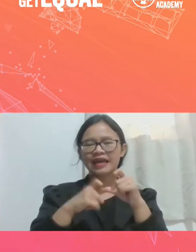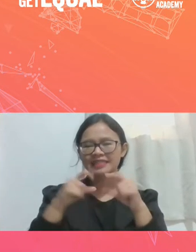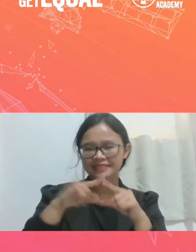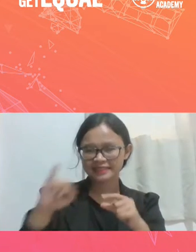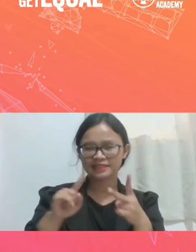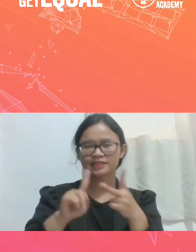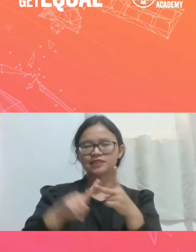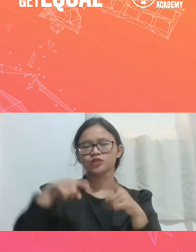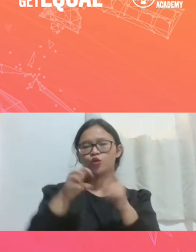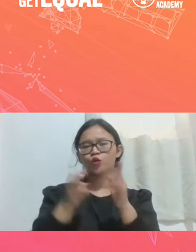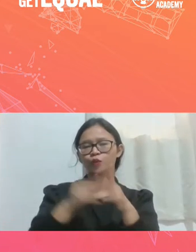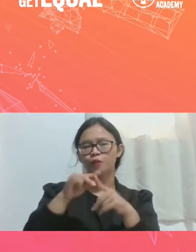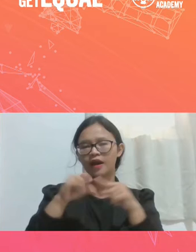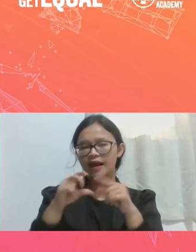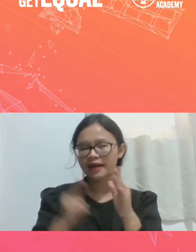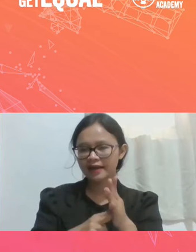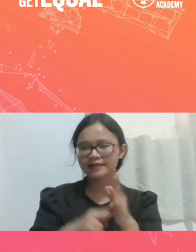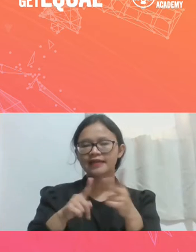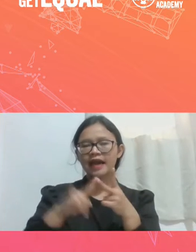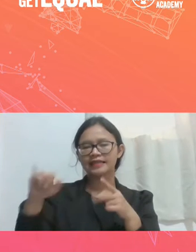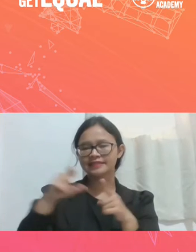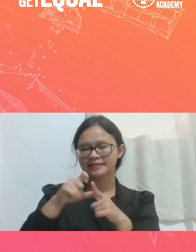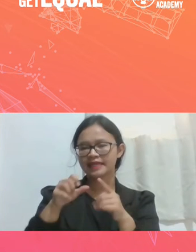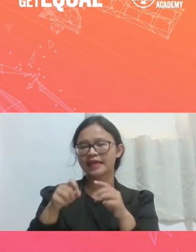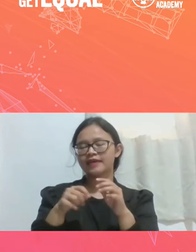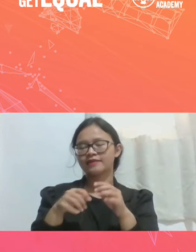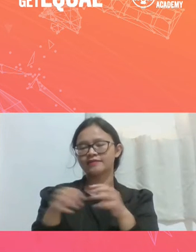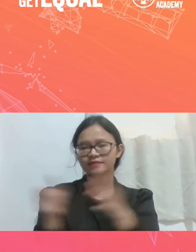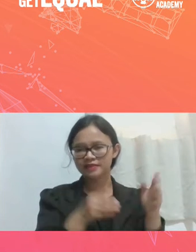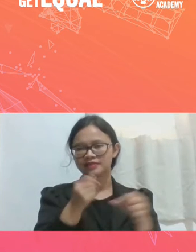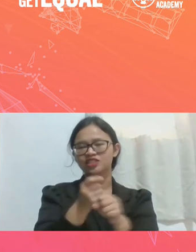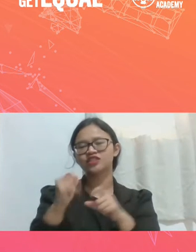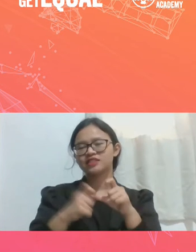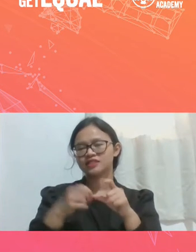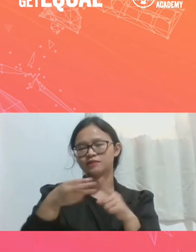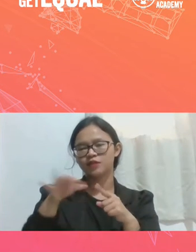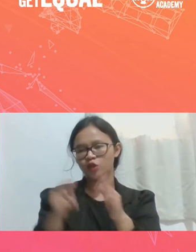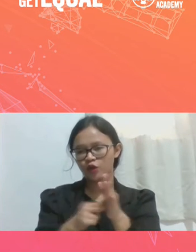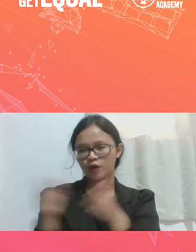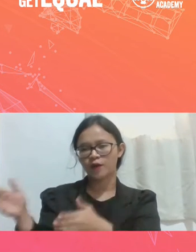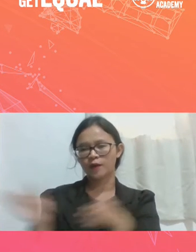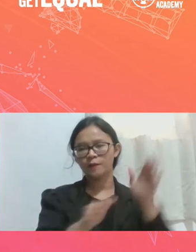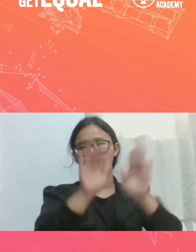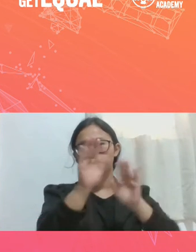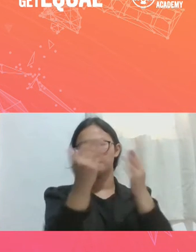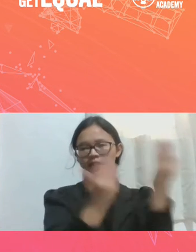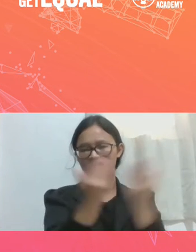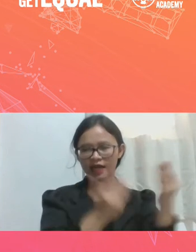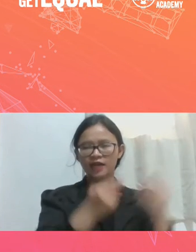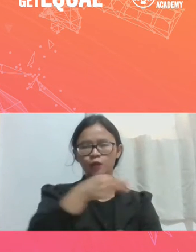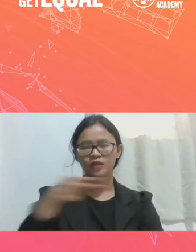Kumparan, IDN Times, Girls Beyond, Media Indonesia,